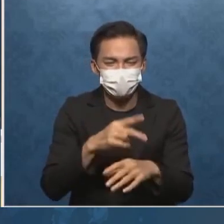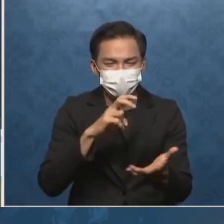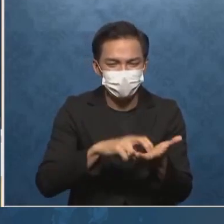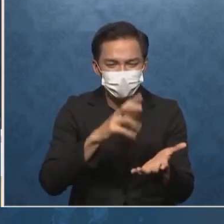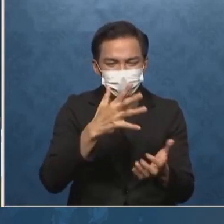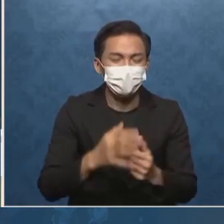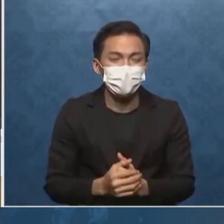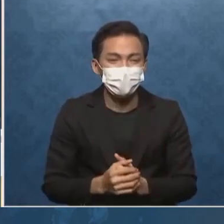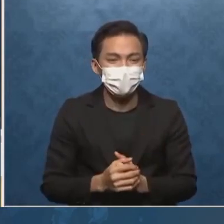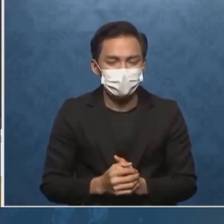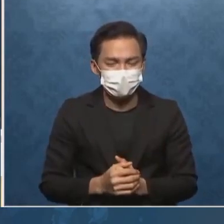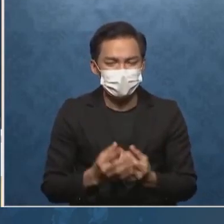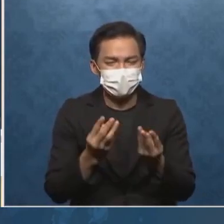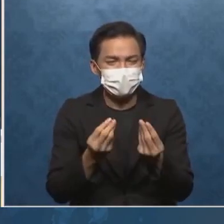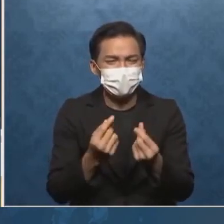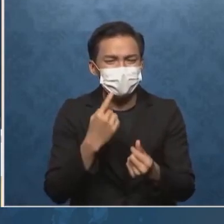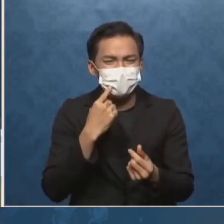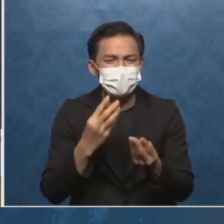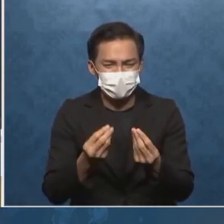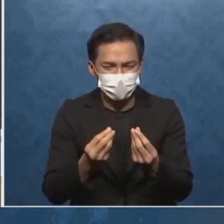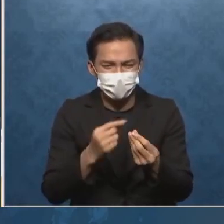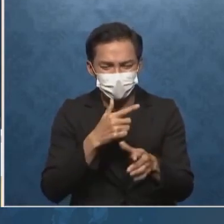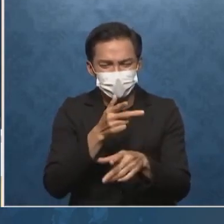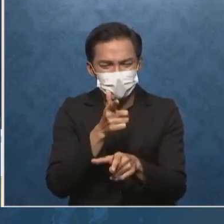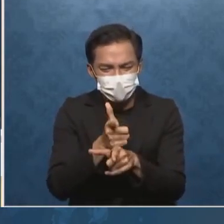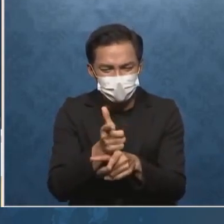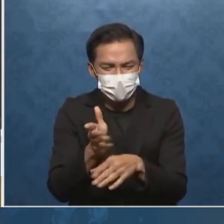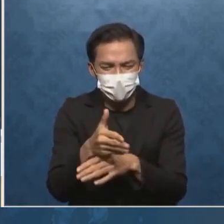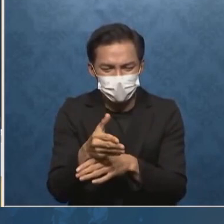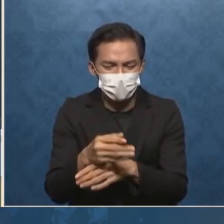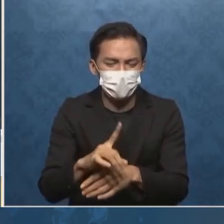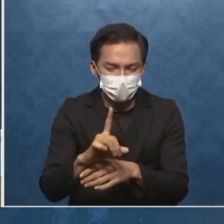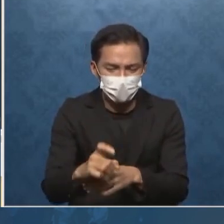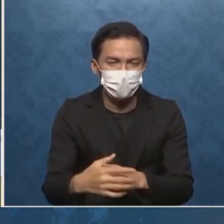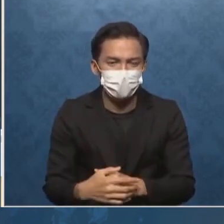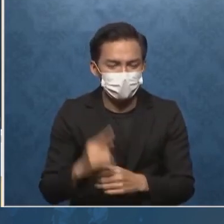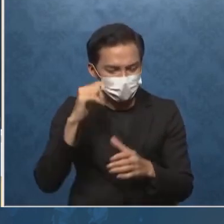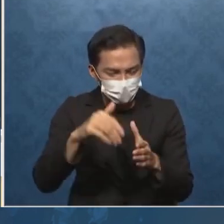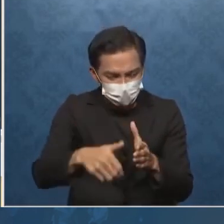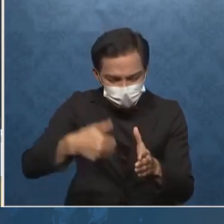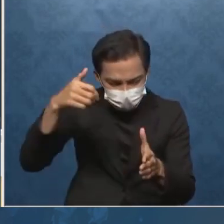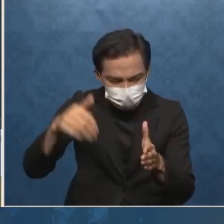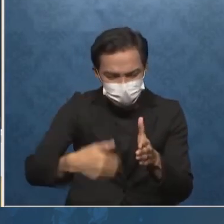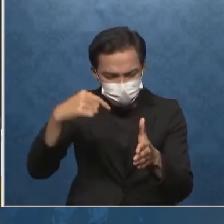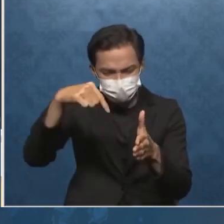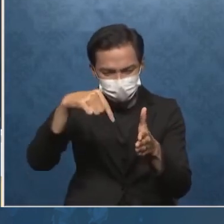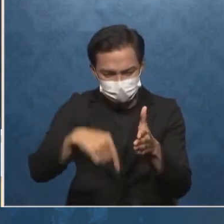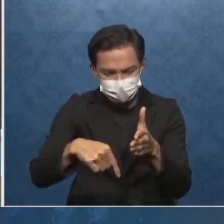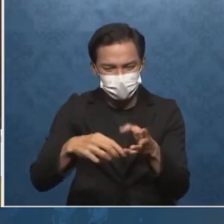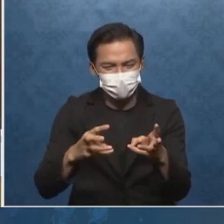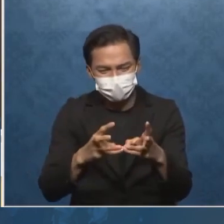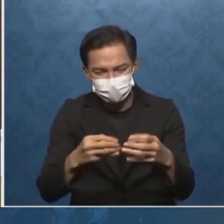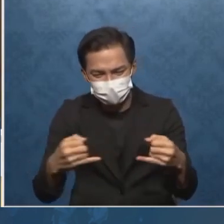ที่มันมีความเป็นดินเค็มเนี่ยปลาต่อตายครับท่านประธานทราบว่าดินนั้นเนี่ยน่าจะพูดไปแล้วถึงถึงถึงถึงชั้น